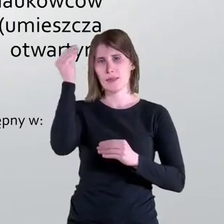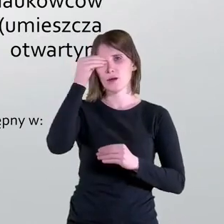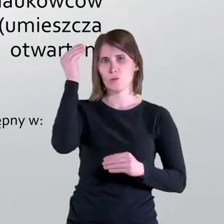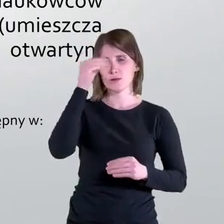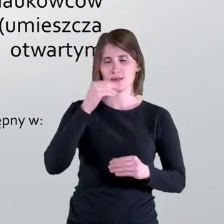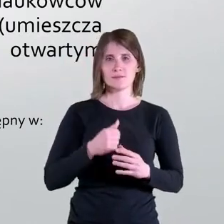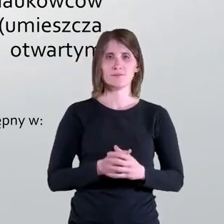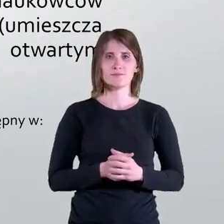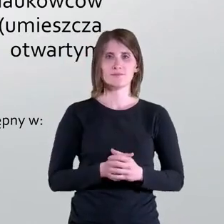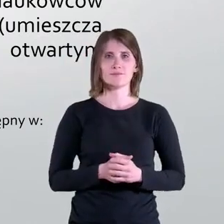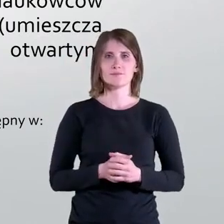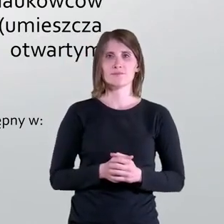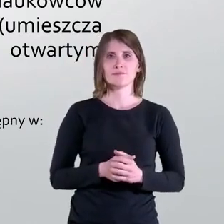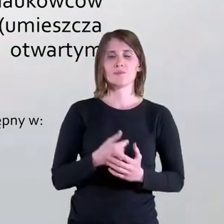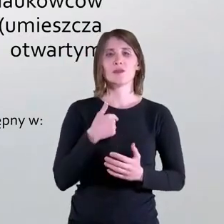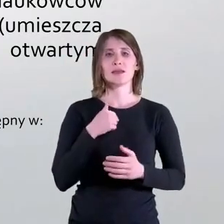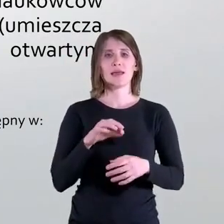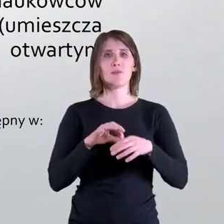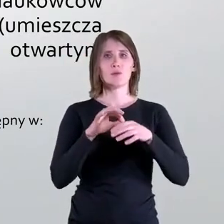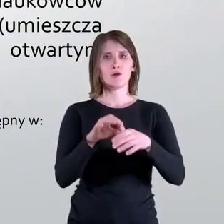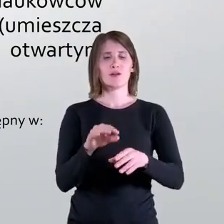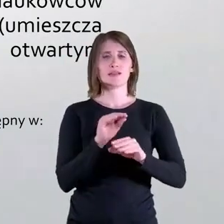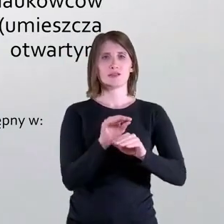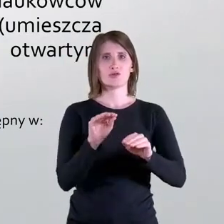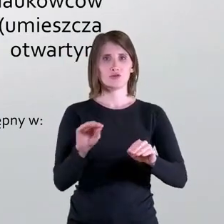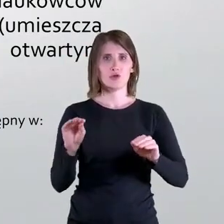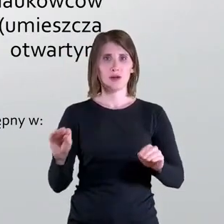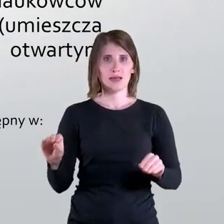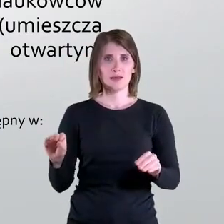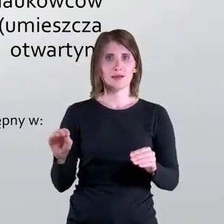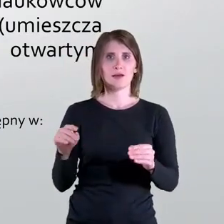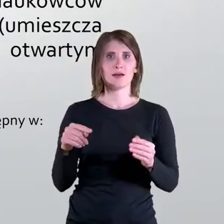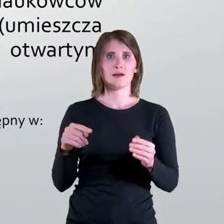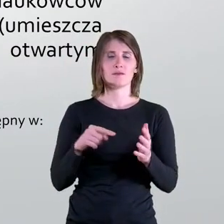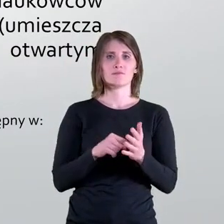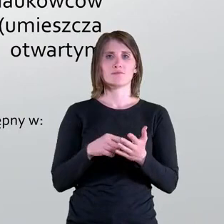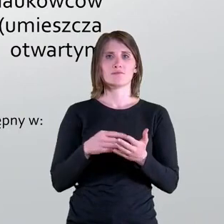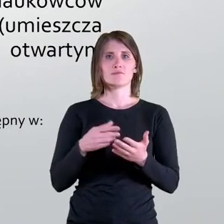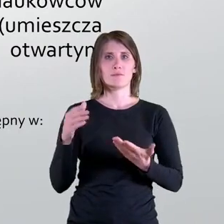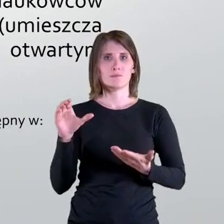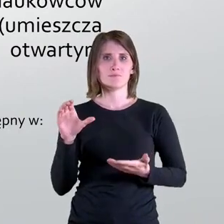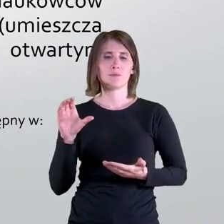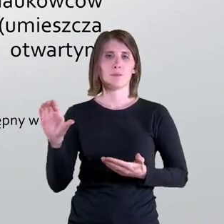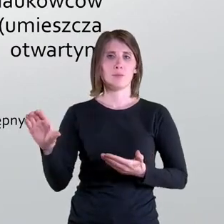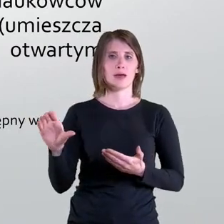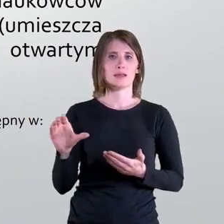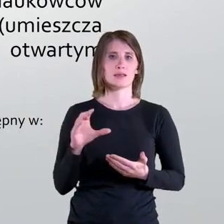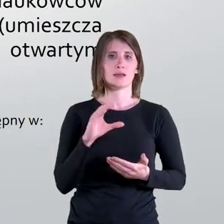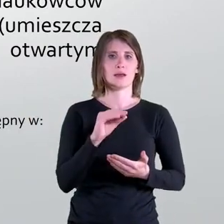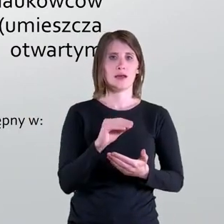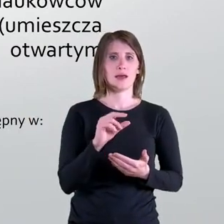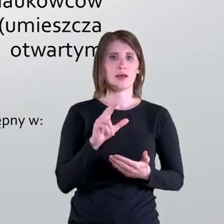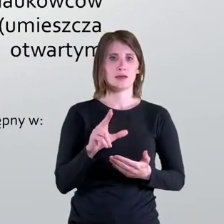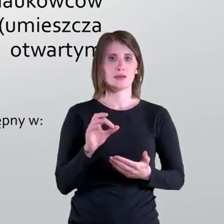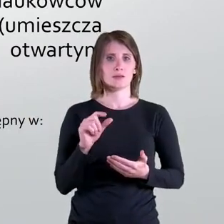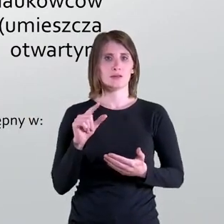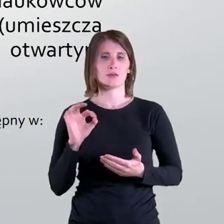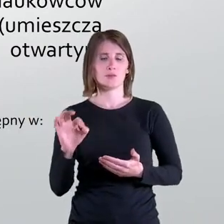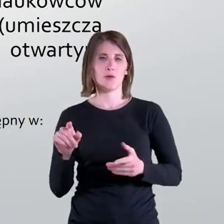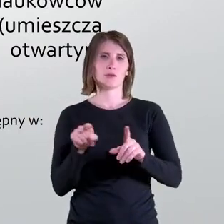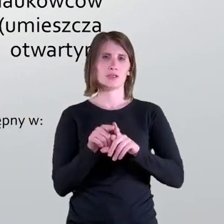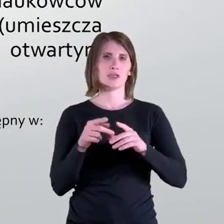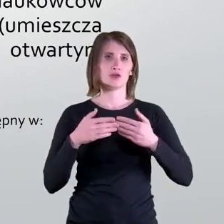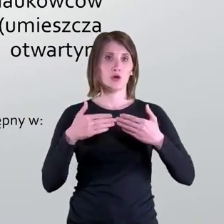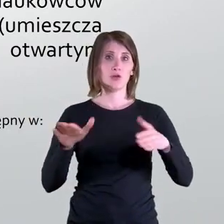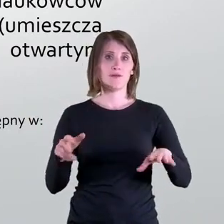jak konkretnie prowadzę tutaj szkolenia z wszystko ale również z otwartych